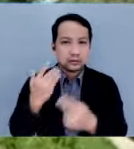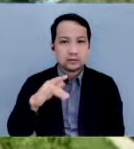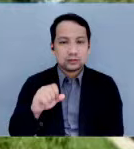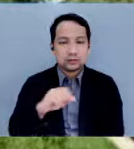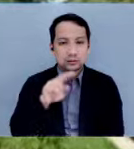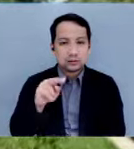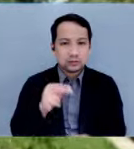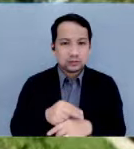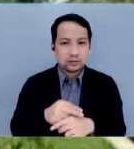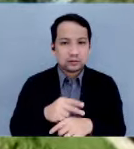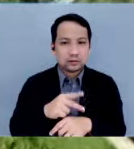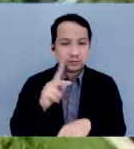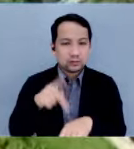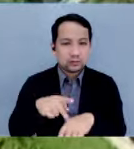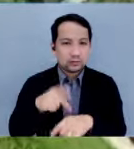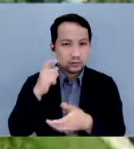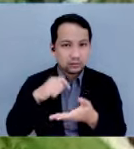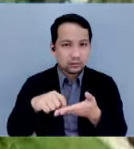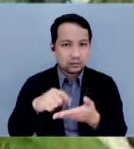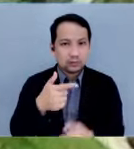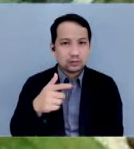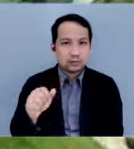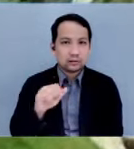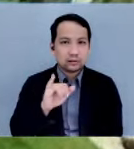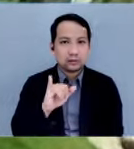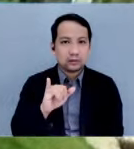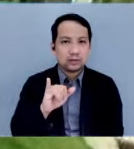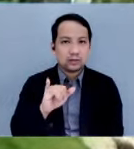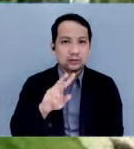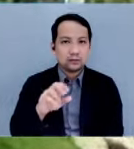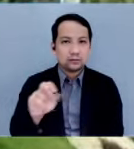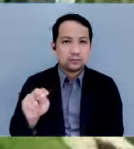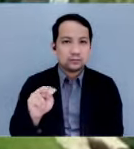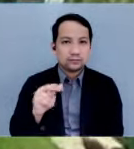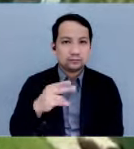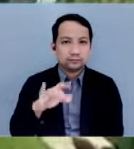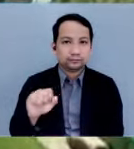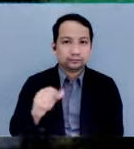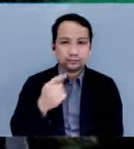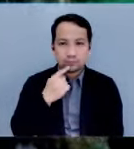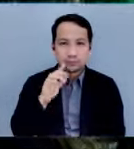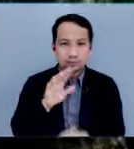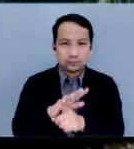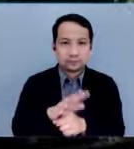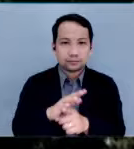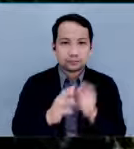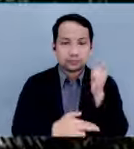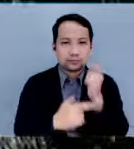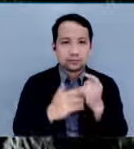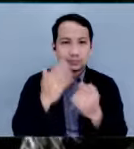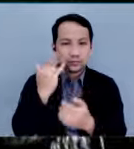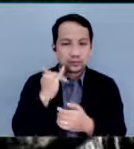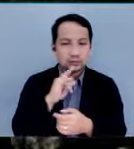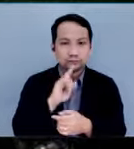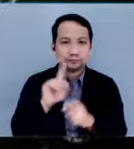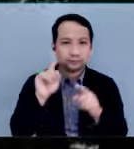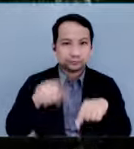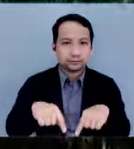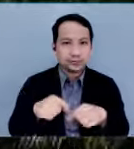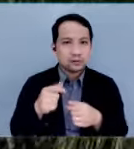of the Philippines Secretary General Ivan Hinares, may mga paglabag ang nag-viral na resort. Bagay na maaaring